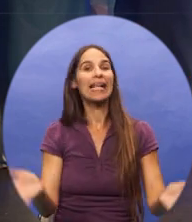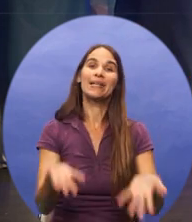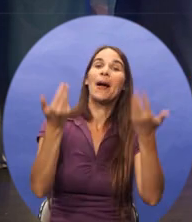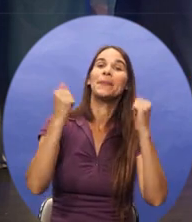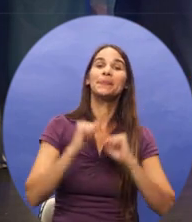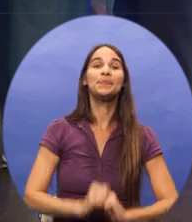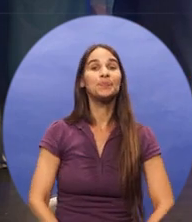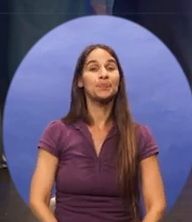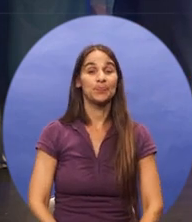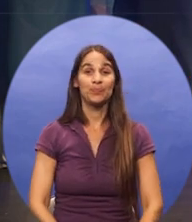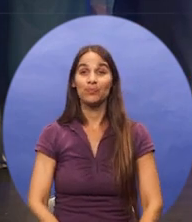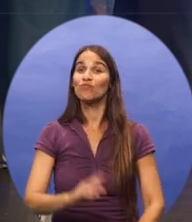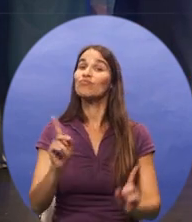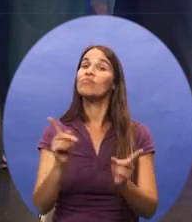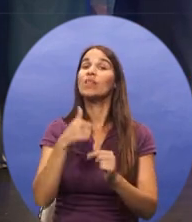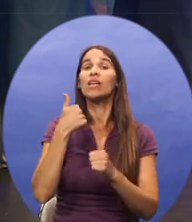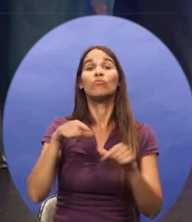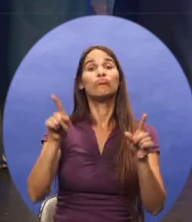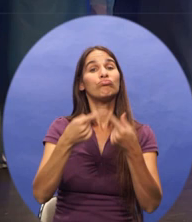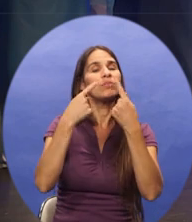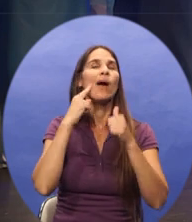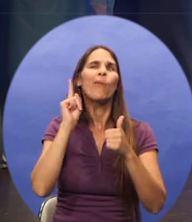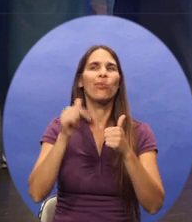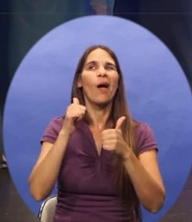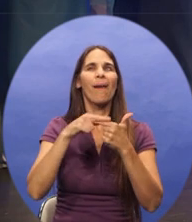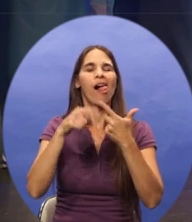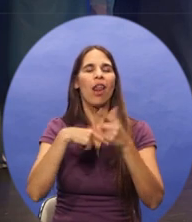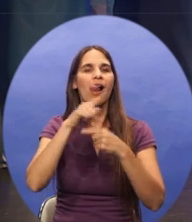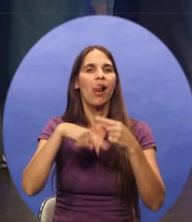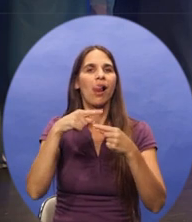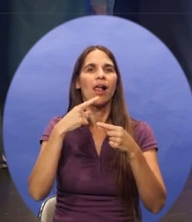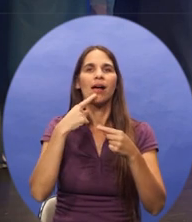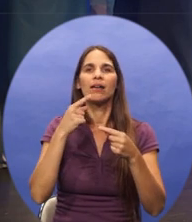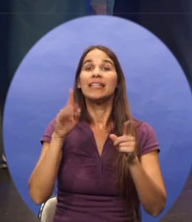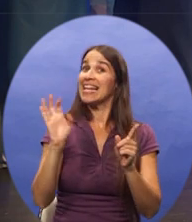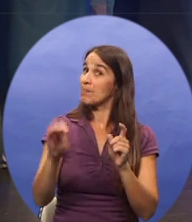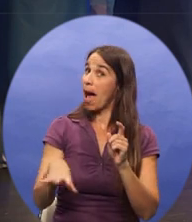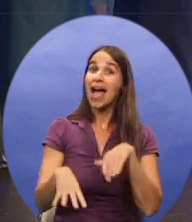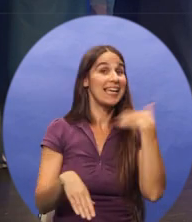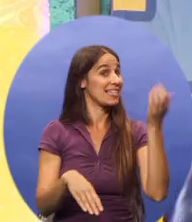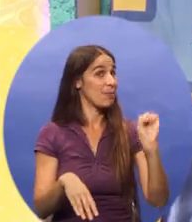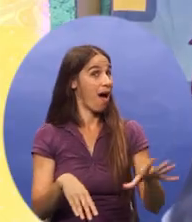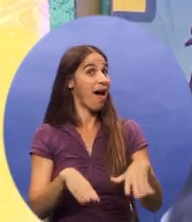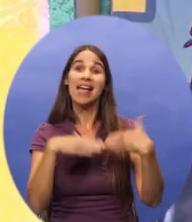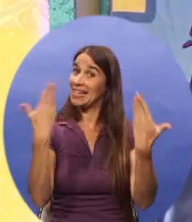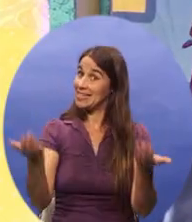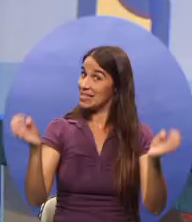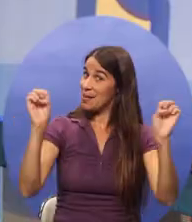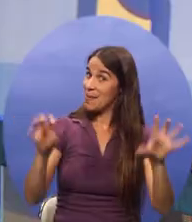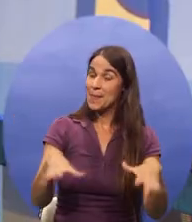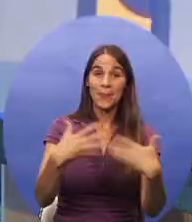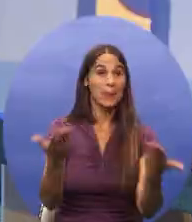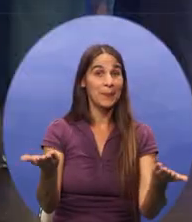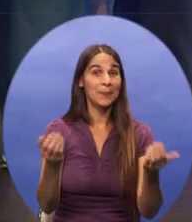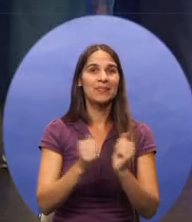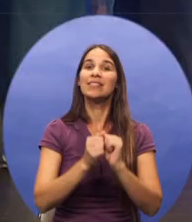מוכנים! קדימה! פרי ברא, טאפ טאפ ברא, פרוטה ברינה, טאפ טאפ ברא. הנה זה בא, הנה זה בא, הנה